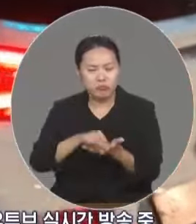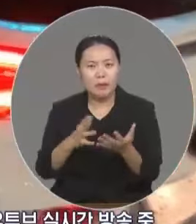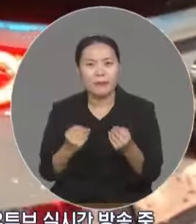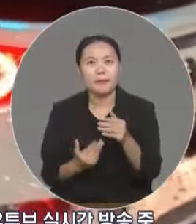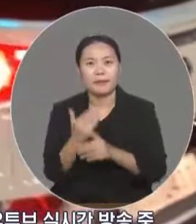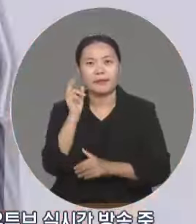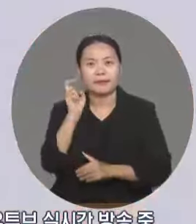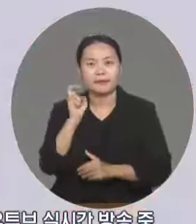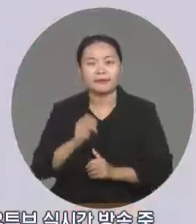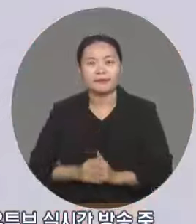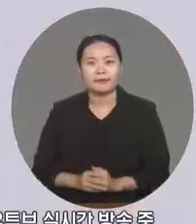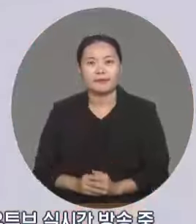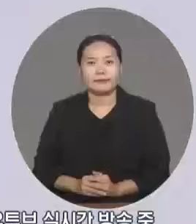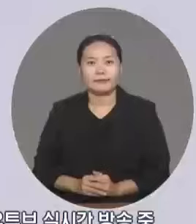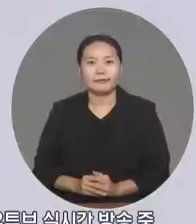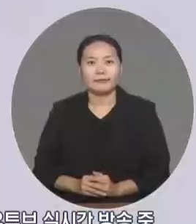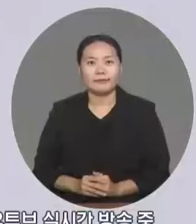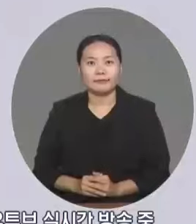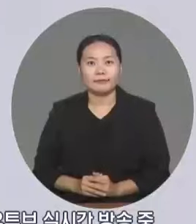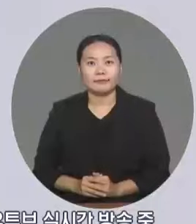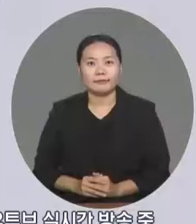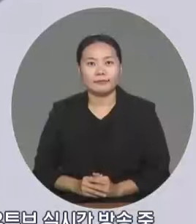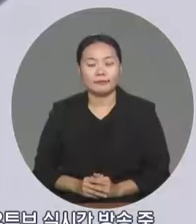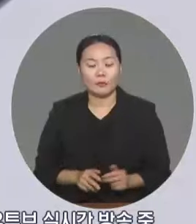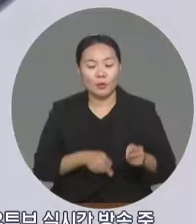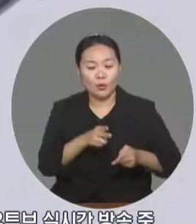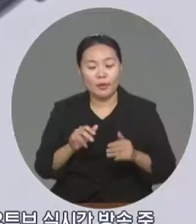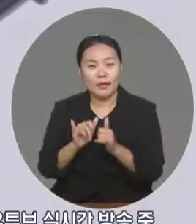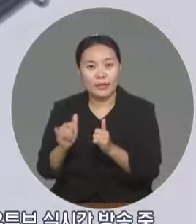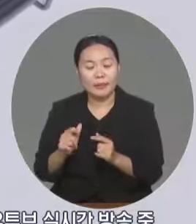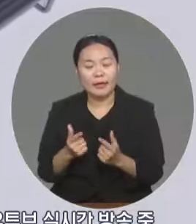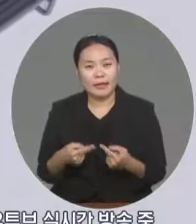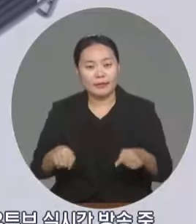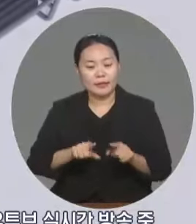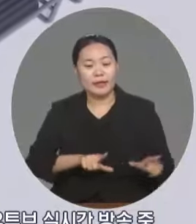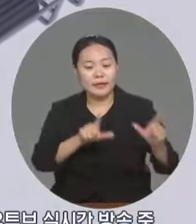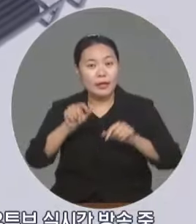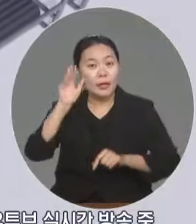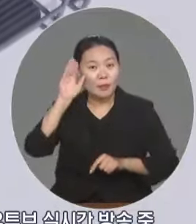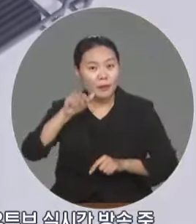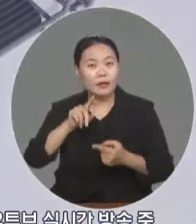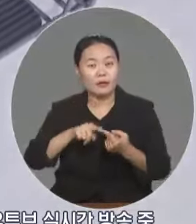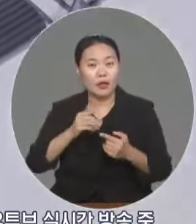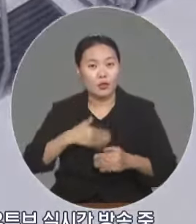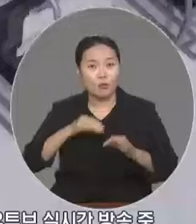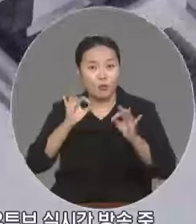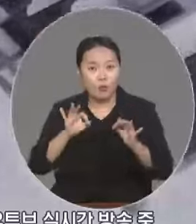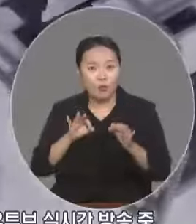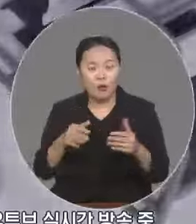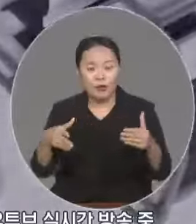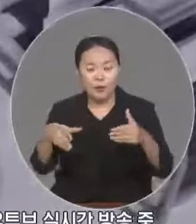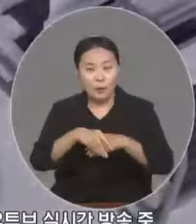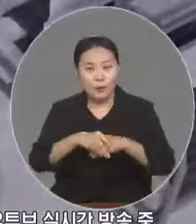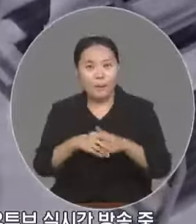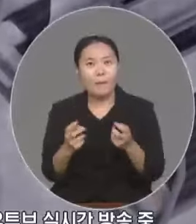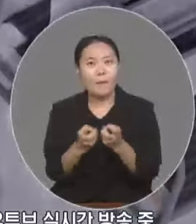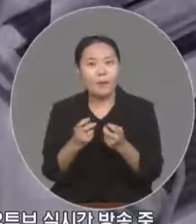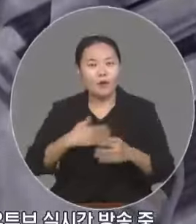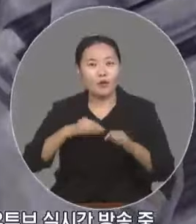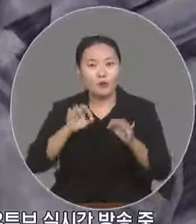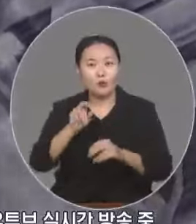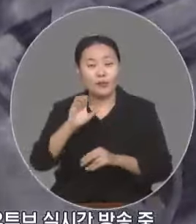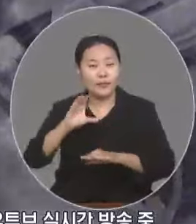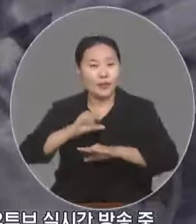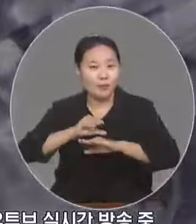파장이 예상됩니다. 한편 로봇과 인간이 함께 살아가야 할 미래를 예측하고 협력 방안을 제시하는 UBC